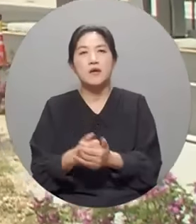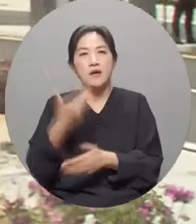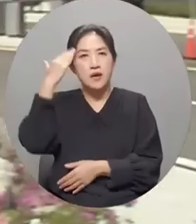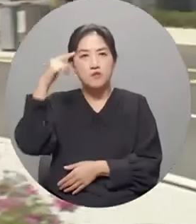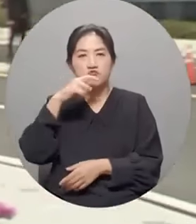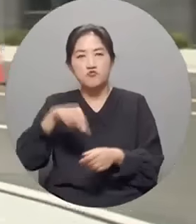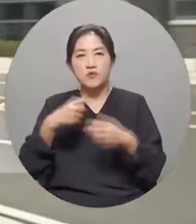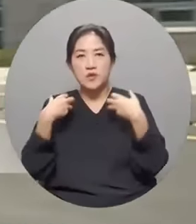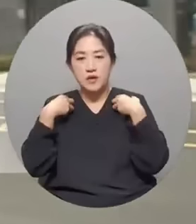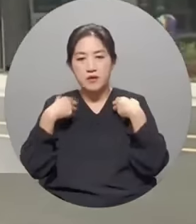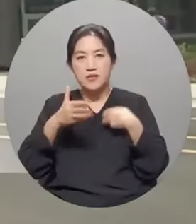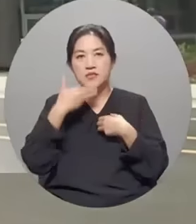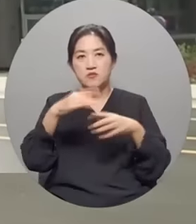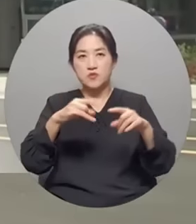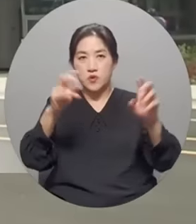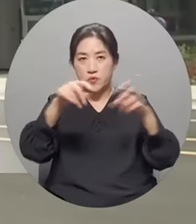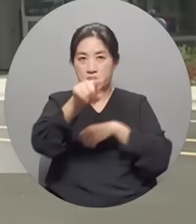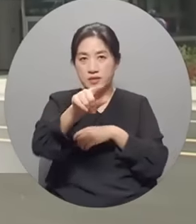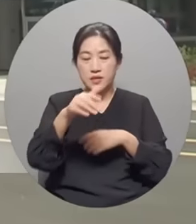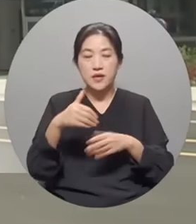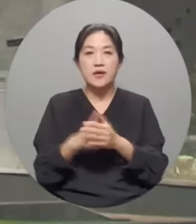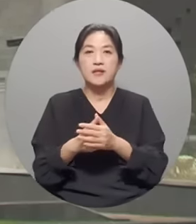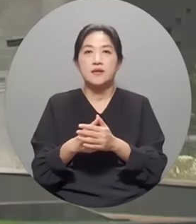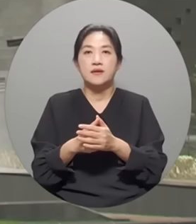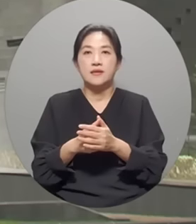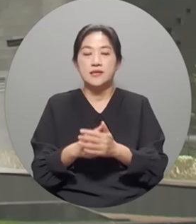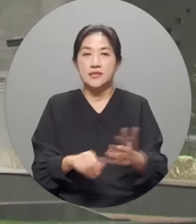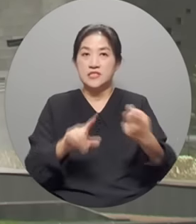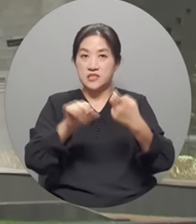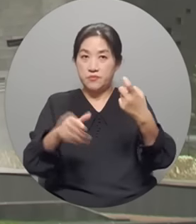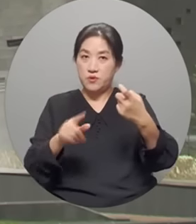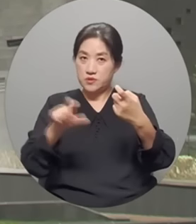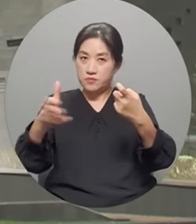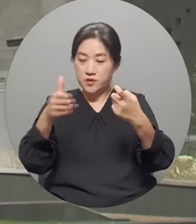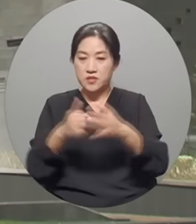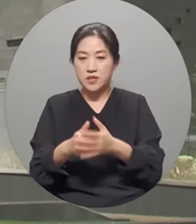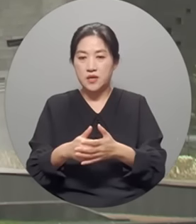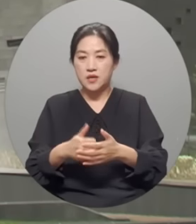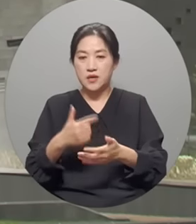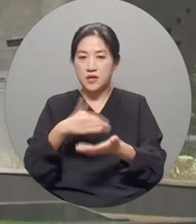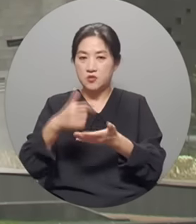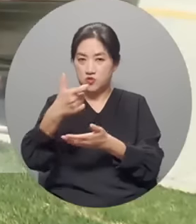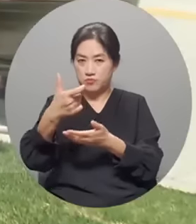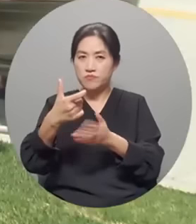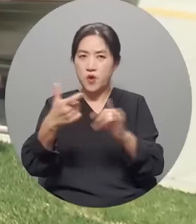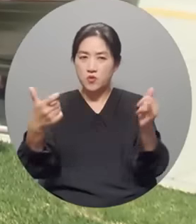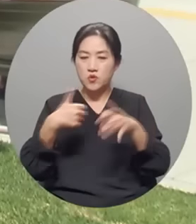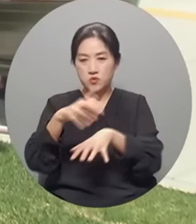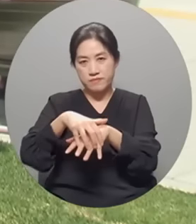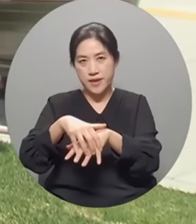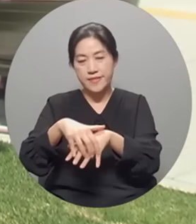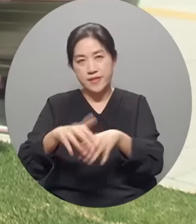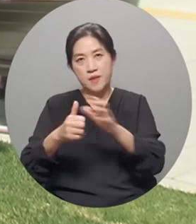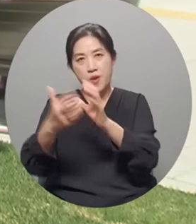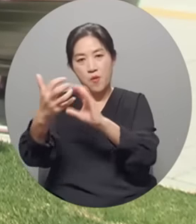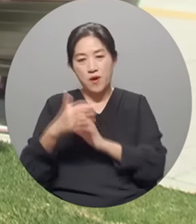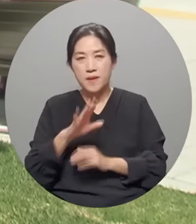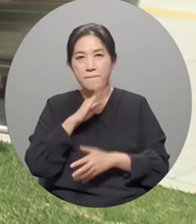한국수력원자력은 체코 전력당국이 다음 달 중순 한국에 60명 규모의 대표단을 파견해 계약을 위한 실무 협상에